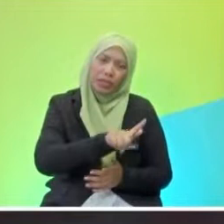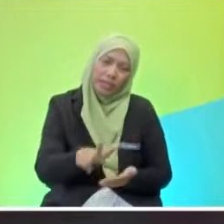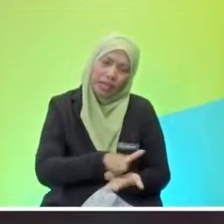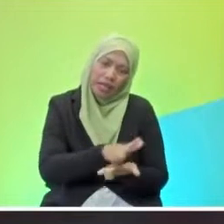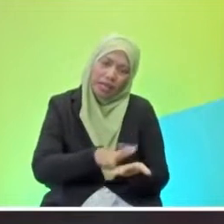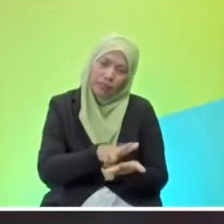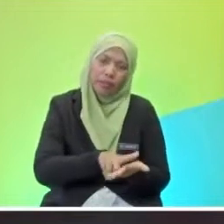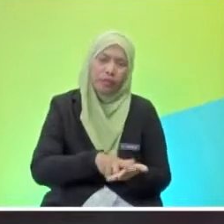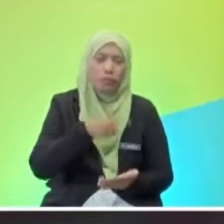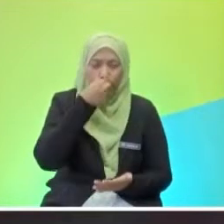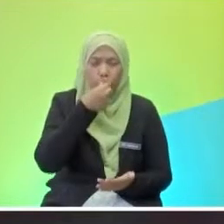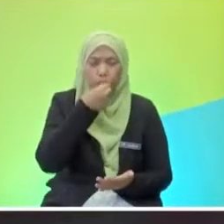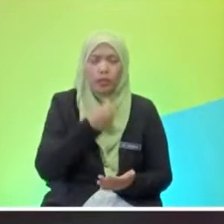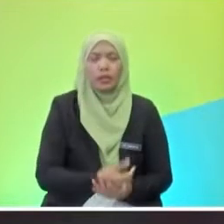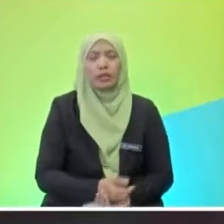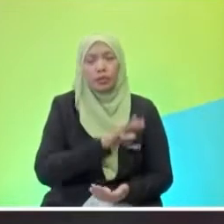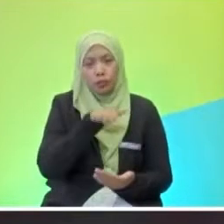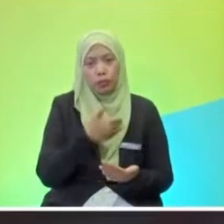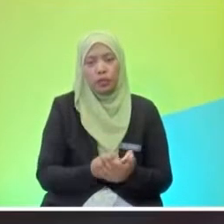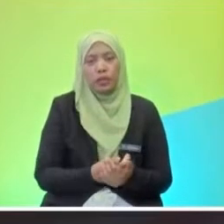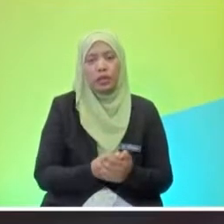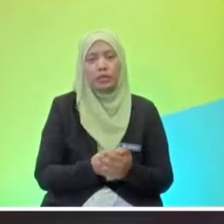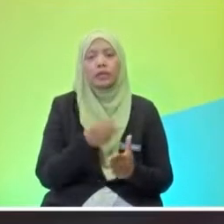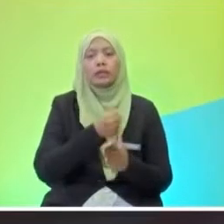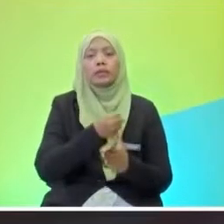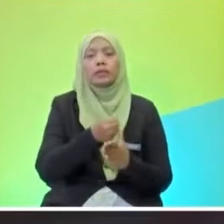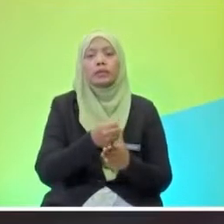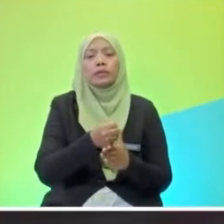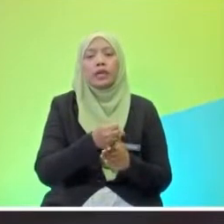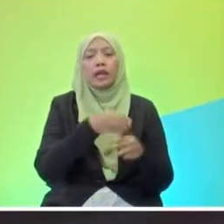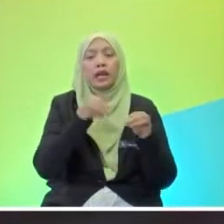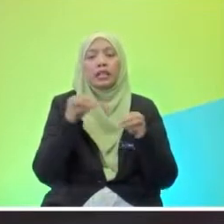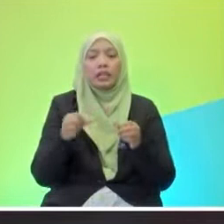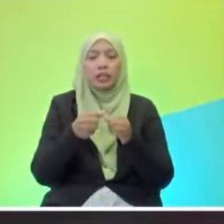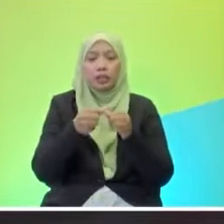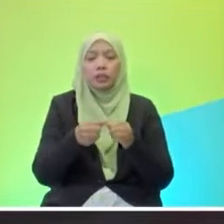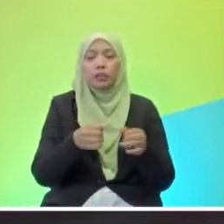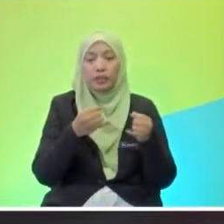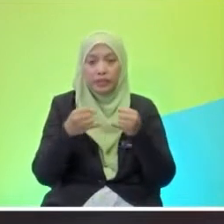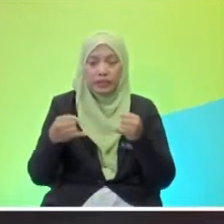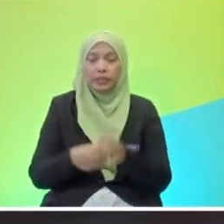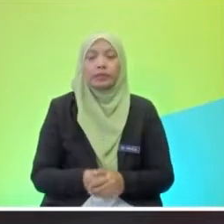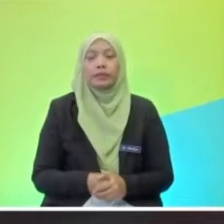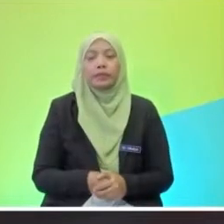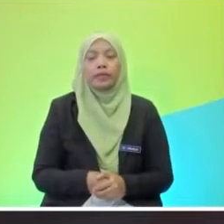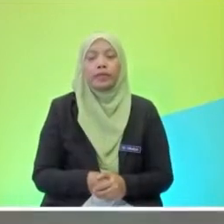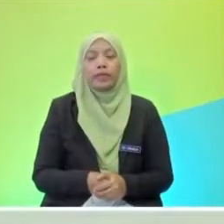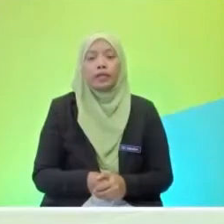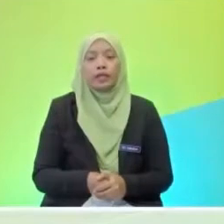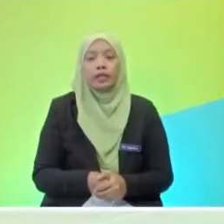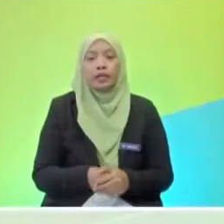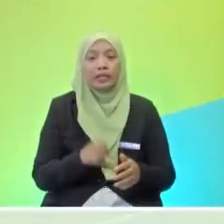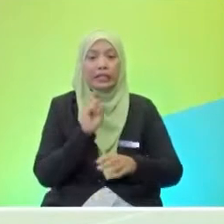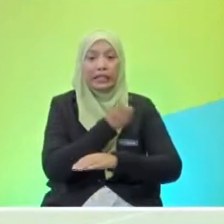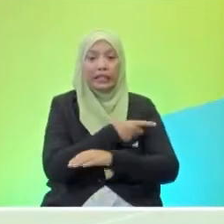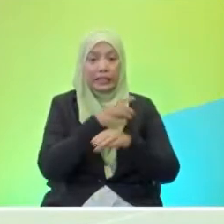semua Hakim kemudian AC kami ikut jenis Oke sisa yang boleh di kita smule kita asikkan satu